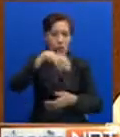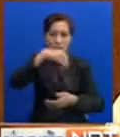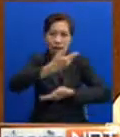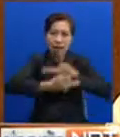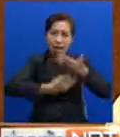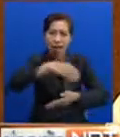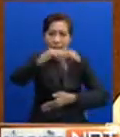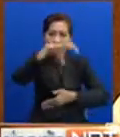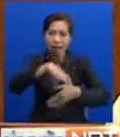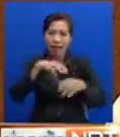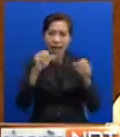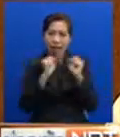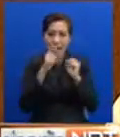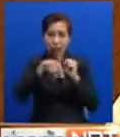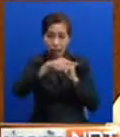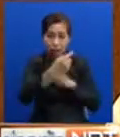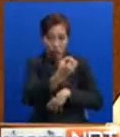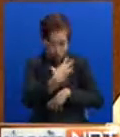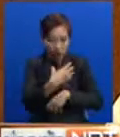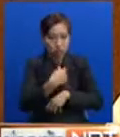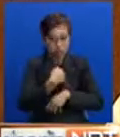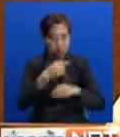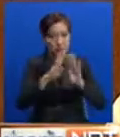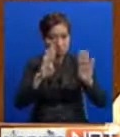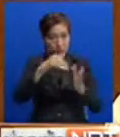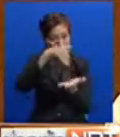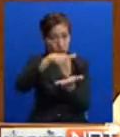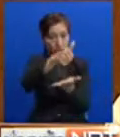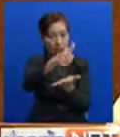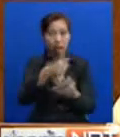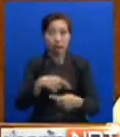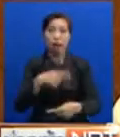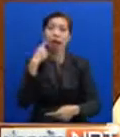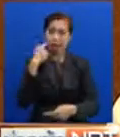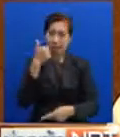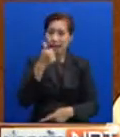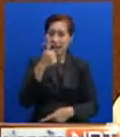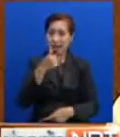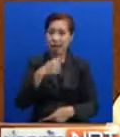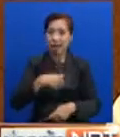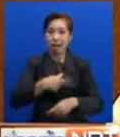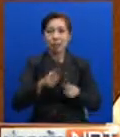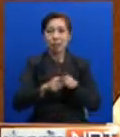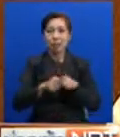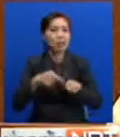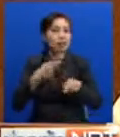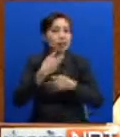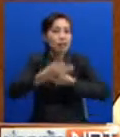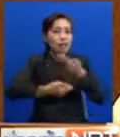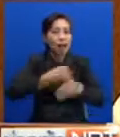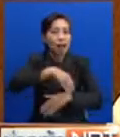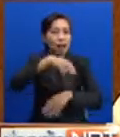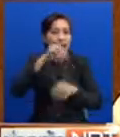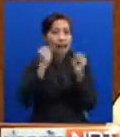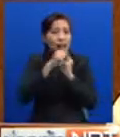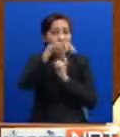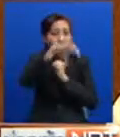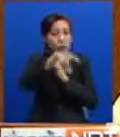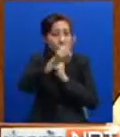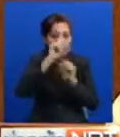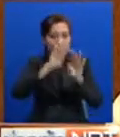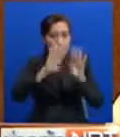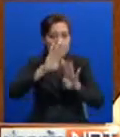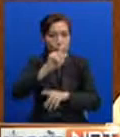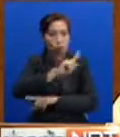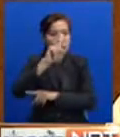แห่งครับเสนอขึ้นมาจะเป็นศูนย์การค้าระดับกลางก็ได้ขนาดกลางที่จะเปิดบริการในช่